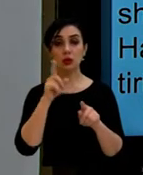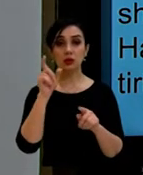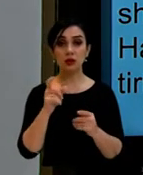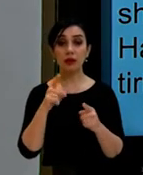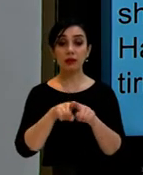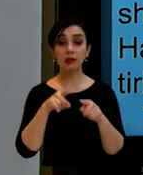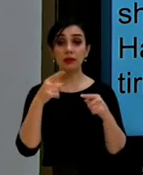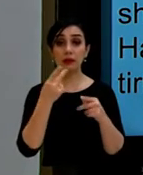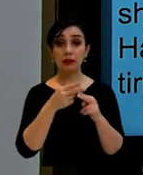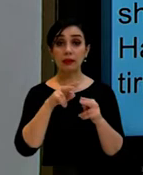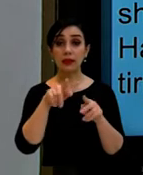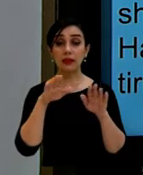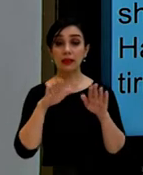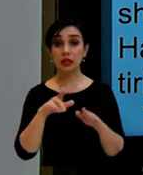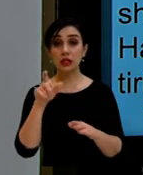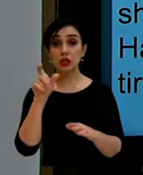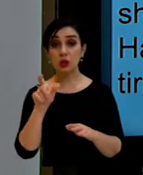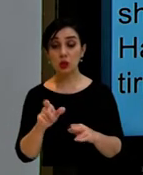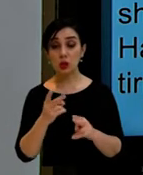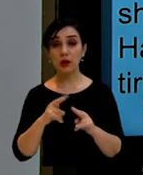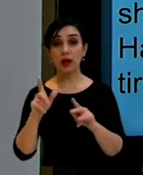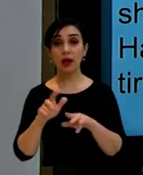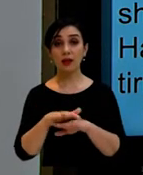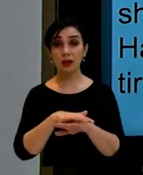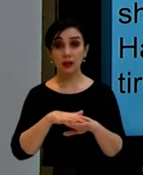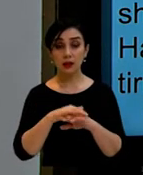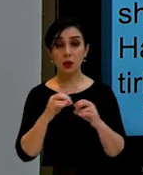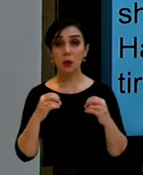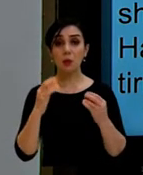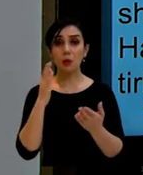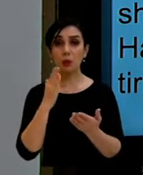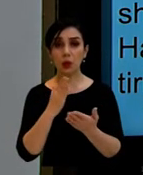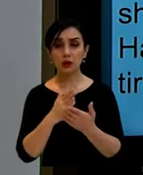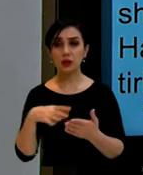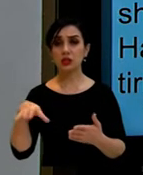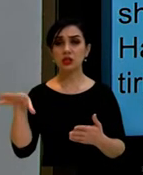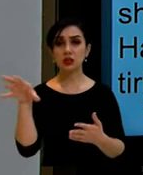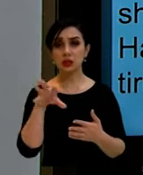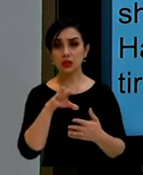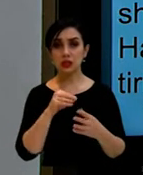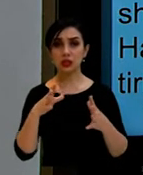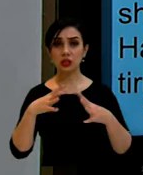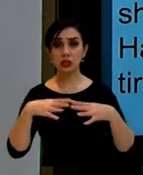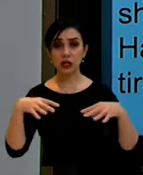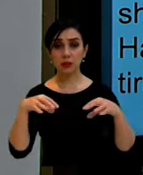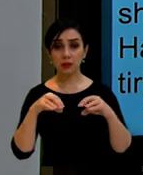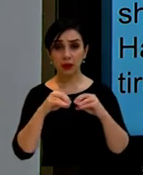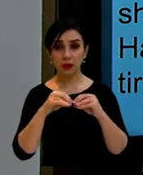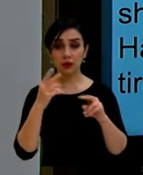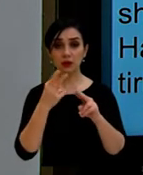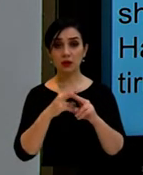o'sha narsa insonni, xalqni, boringki jamiyatni qayoqqa boshlash